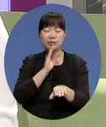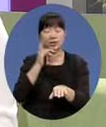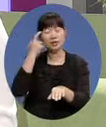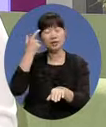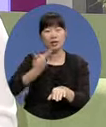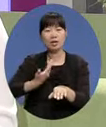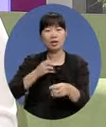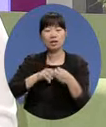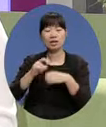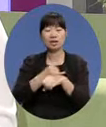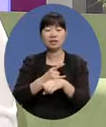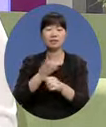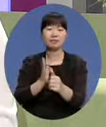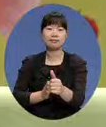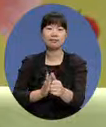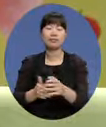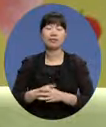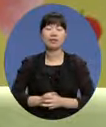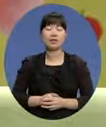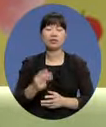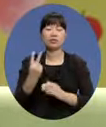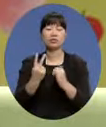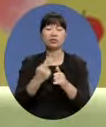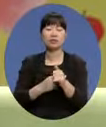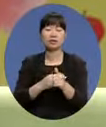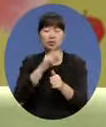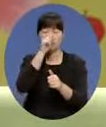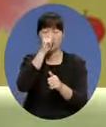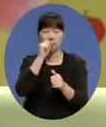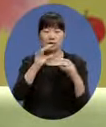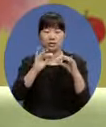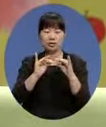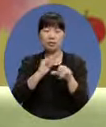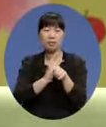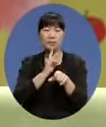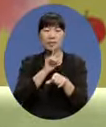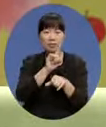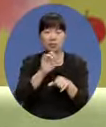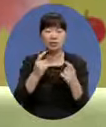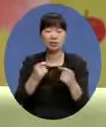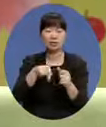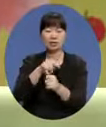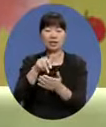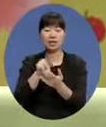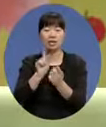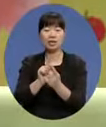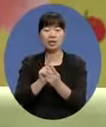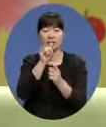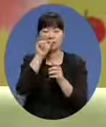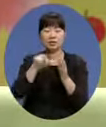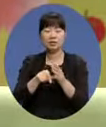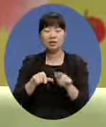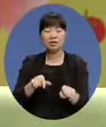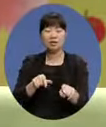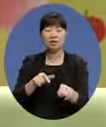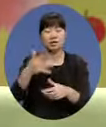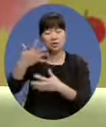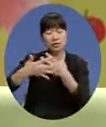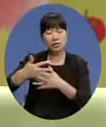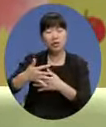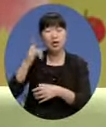얘기를 나누시면 좋을 것 같아요. 네. 예. 그러니까 두 분 선생님의 공통적인 대답은 아이가 이런 상황에 처해 있을 때 도대체 이